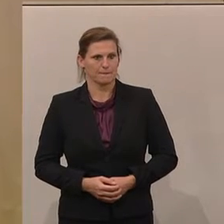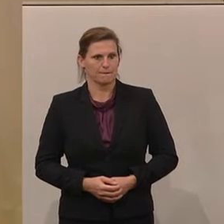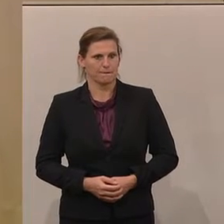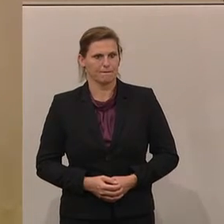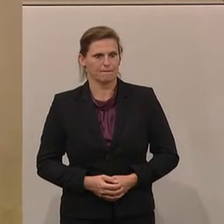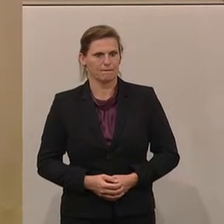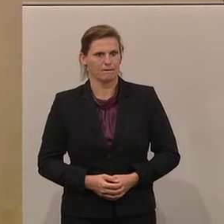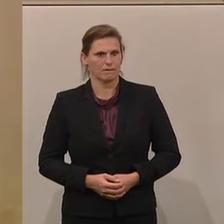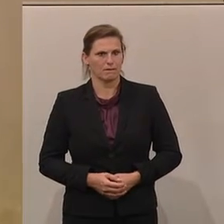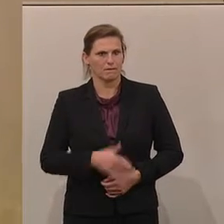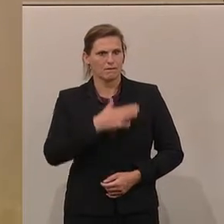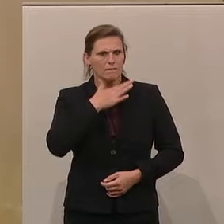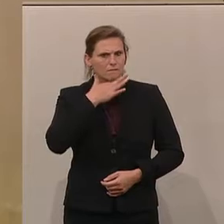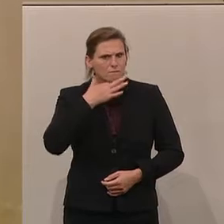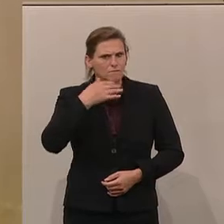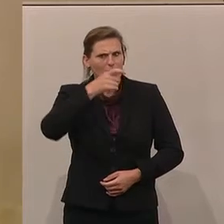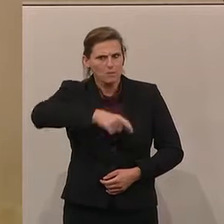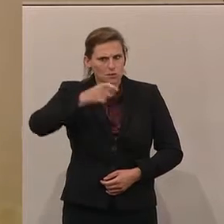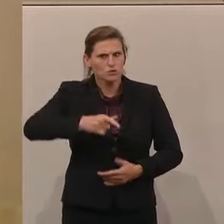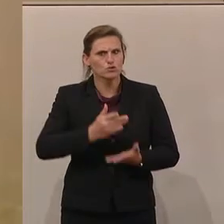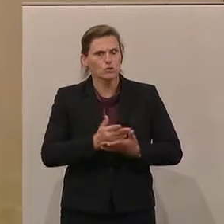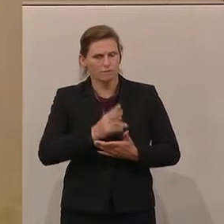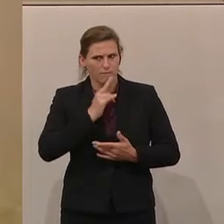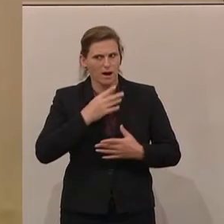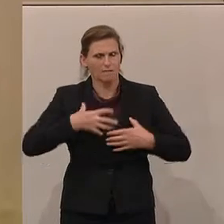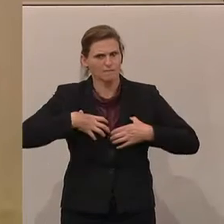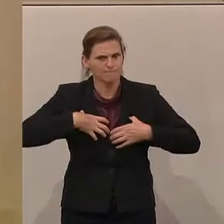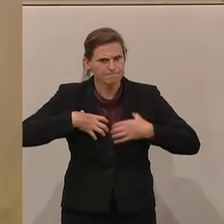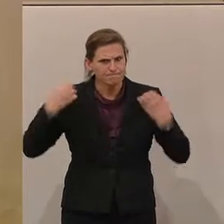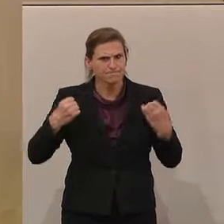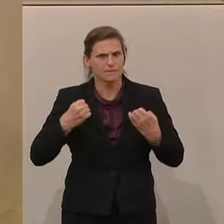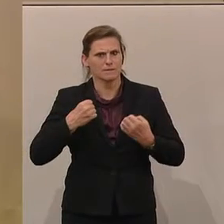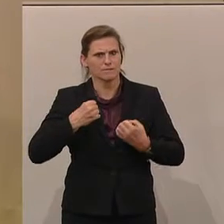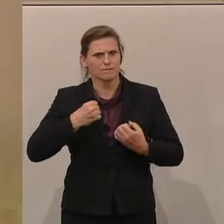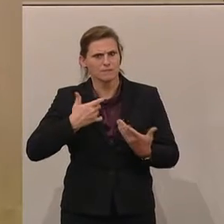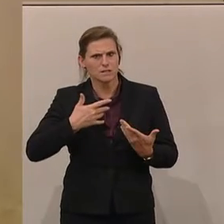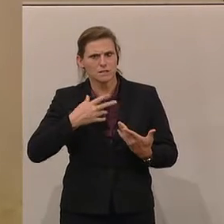die Massen sind zornig. Es ist nämlich eine Unkultur, mit Speedkills in die